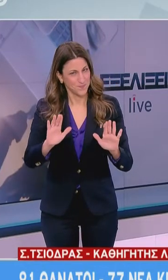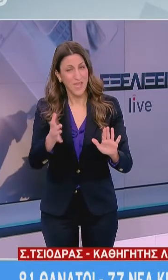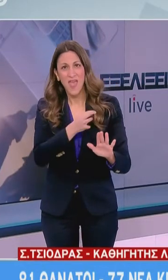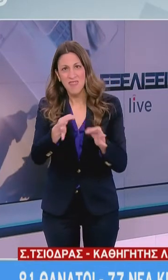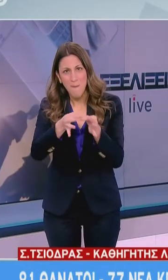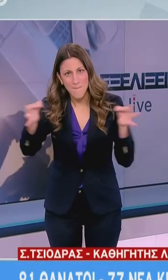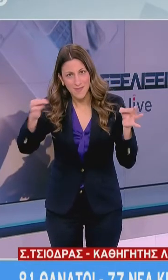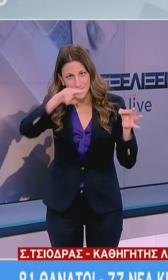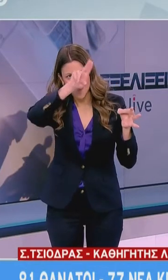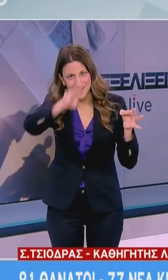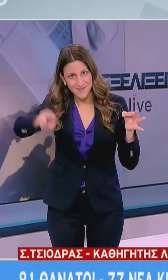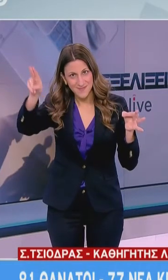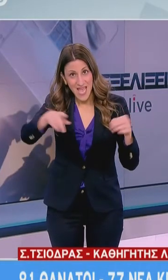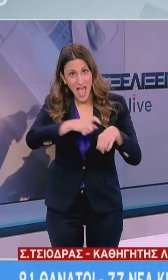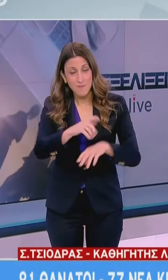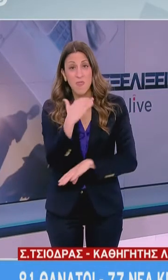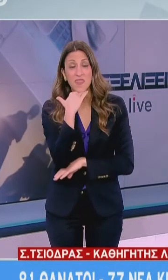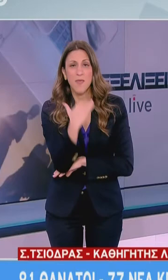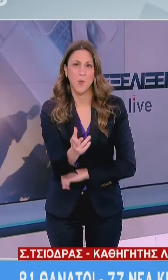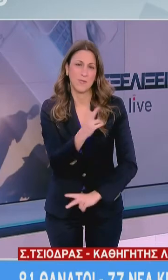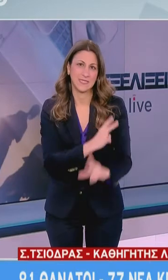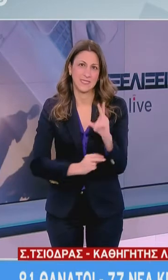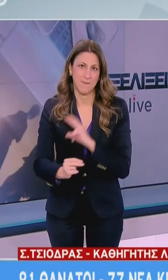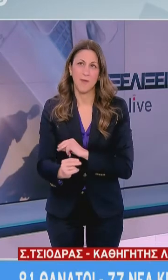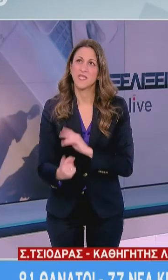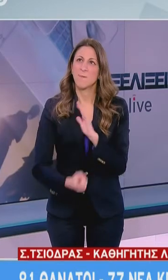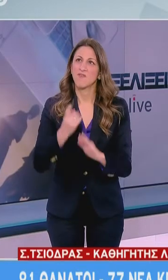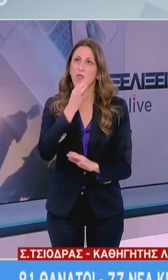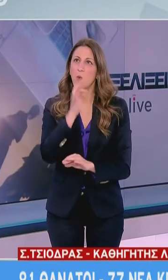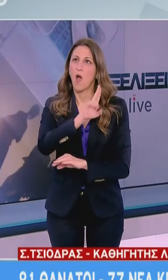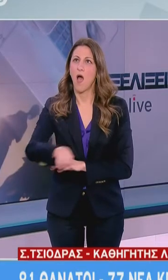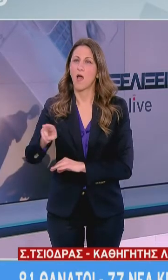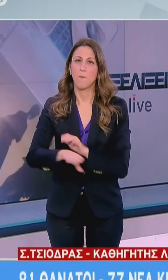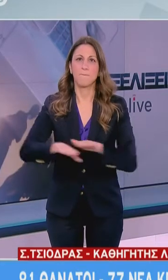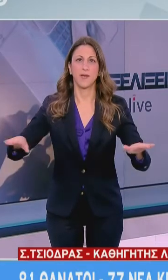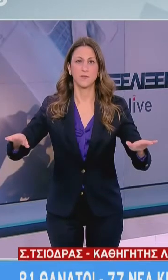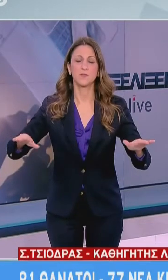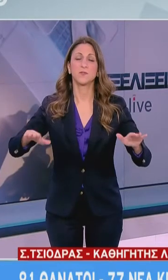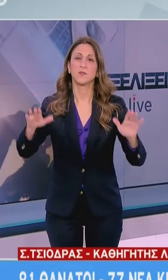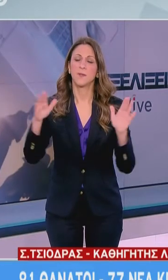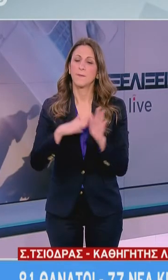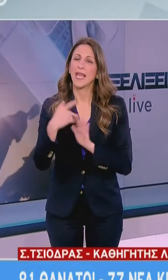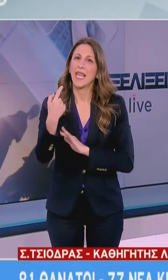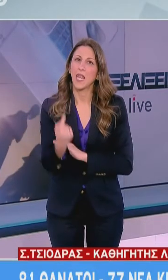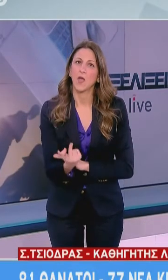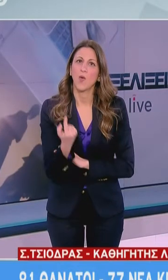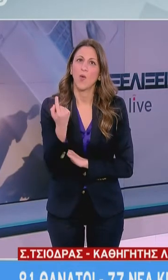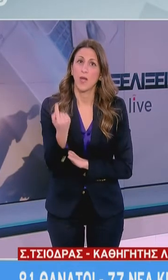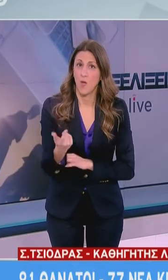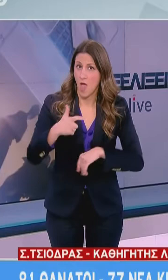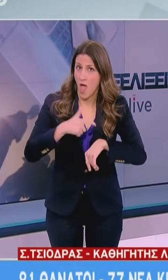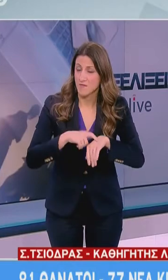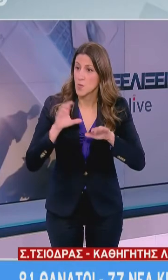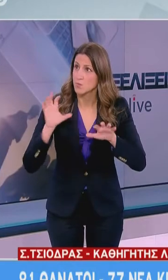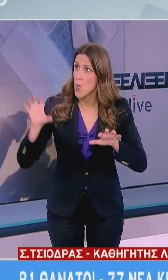δεν είναι εύκολη υπόθεση. Είναι μαραθώνιος, δεν είναι σπριντάρισμα. Διαφορετικές χώρες είναι σε διαφορετικές φάσεις